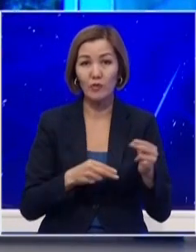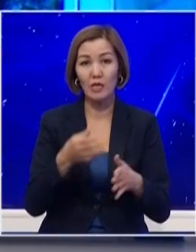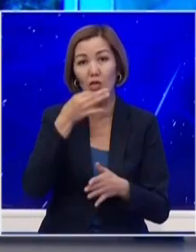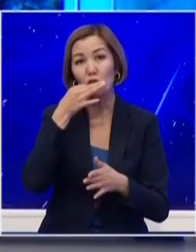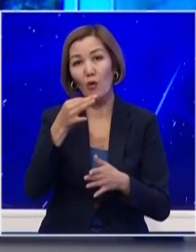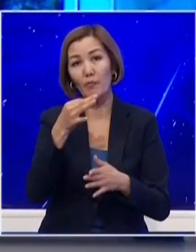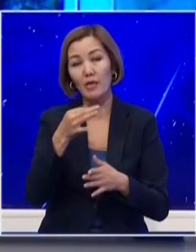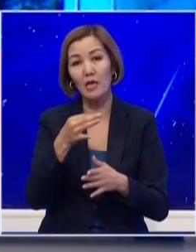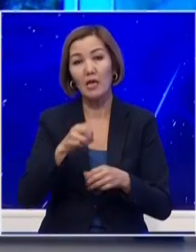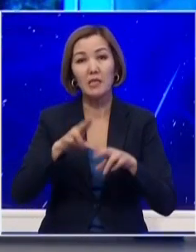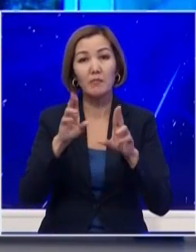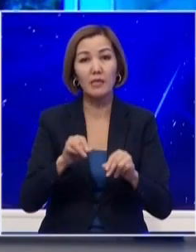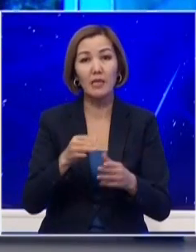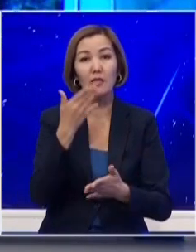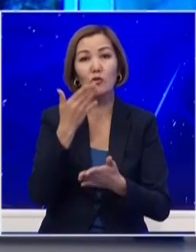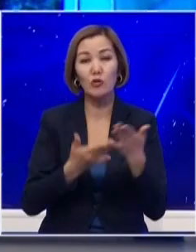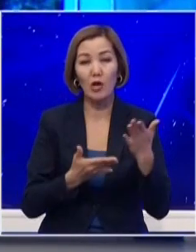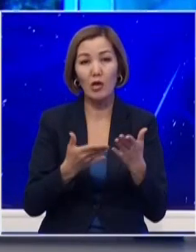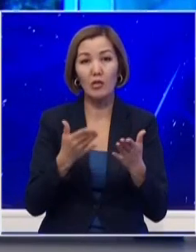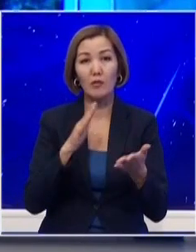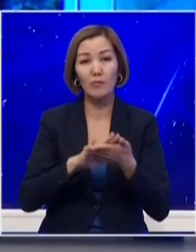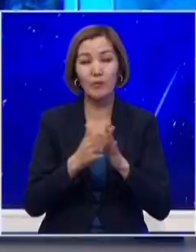кезінде жауапты мамандармен кеңескен дұрыс.